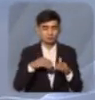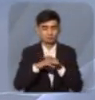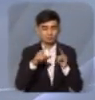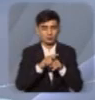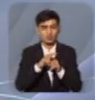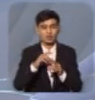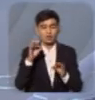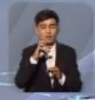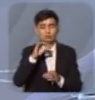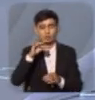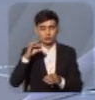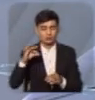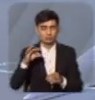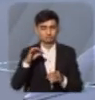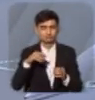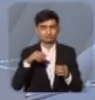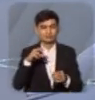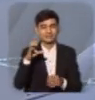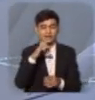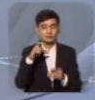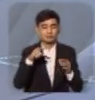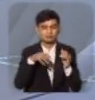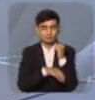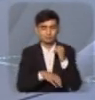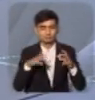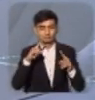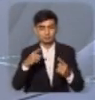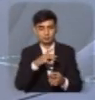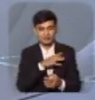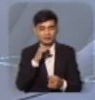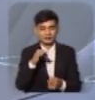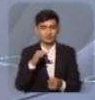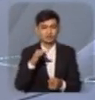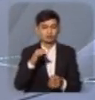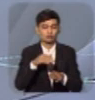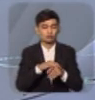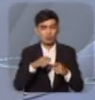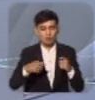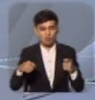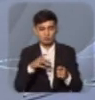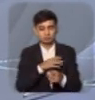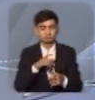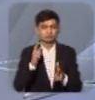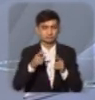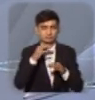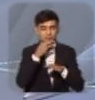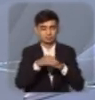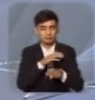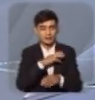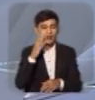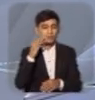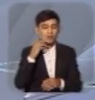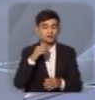ұлттық бюро қызметкерлері қыркүйек айының соңында ұстап, бірақ бұл ақпаратты ұзақ ойланып растаған еді. Ал Алматы облысының